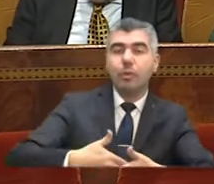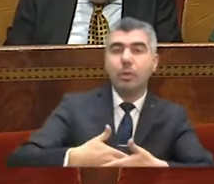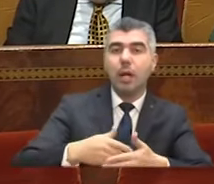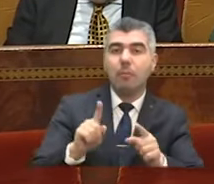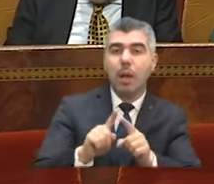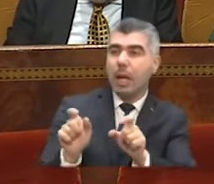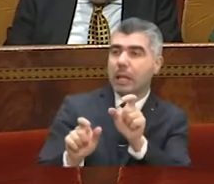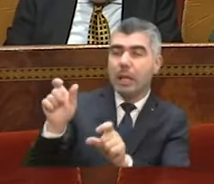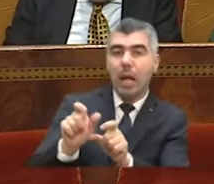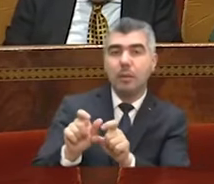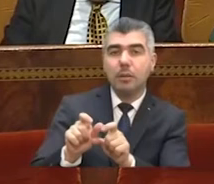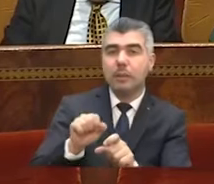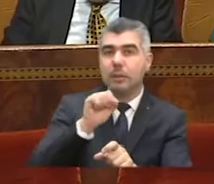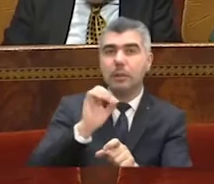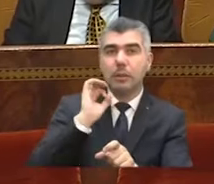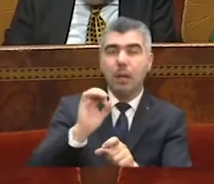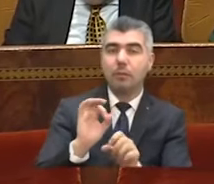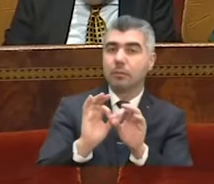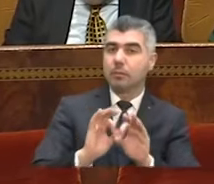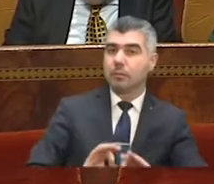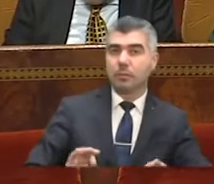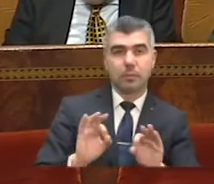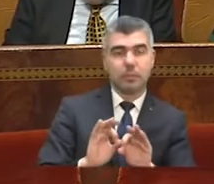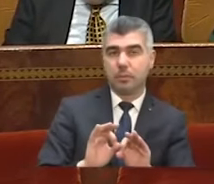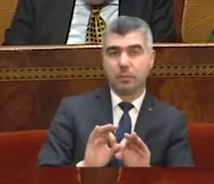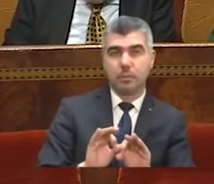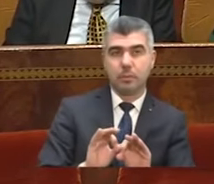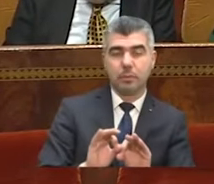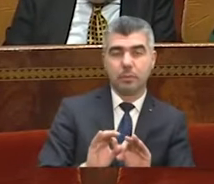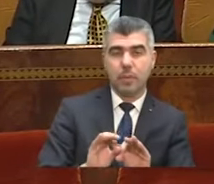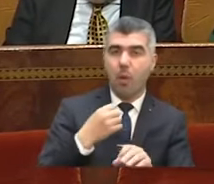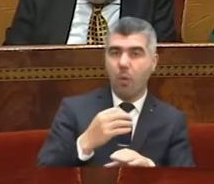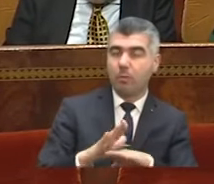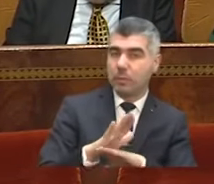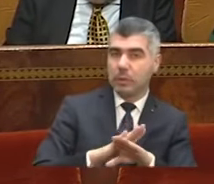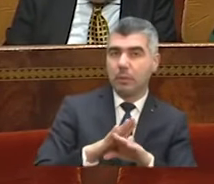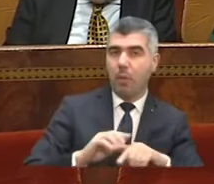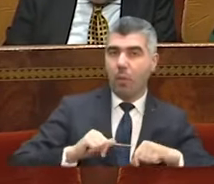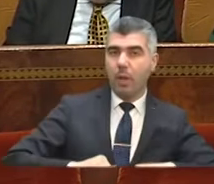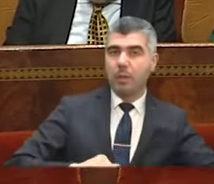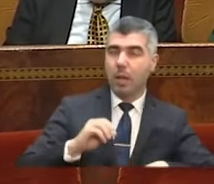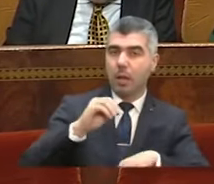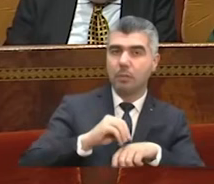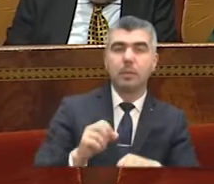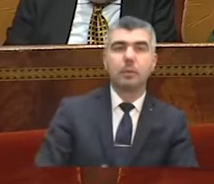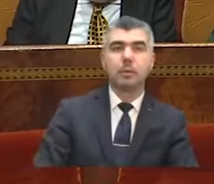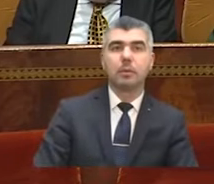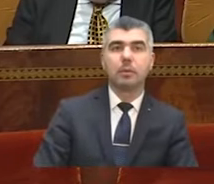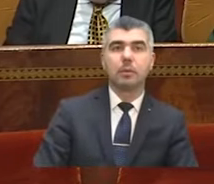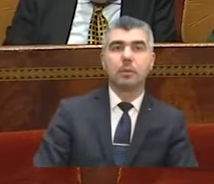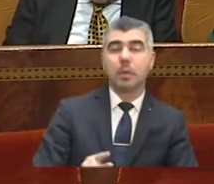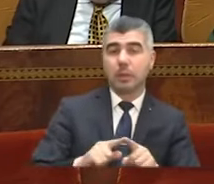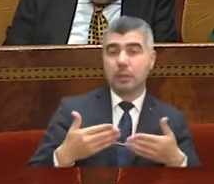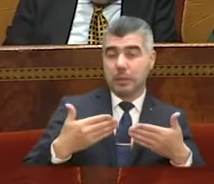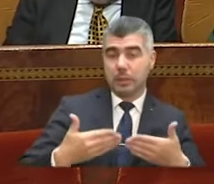ديال هذوك الناس اللي باغيين يدفنوا. ثانيا كاين واحد القضيه اخرى الا سمحتوا السيد الوزير، وهو انه الان الدار